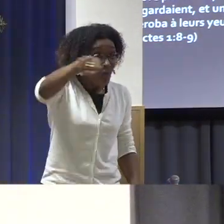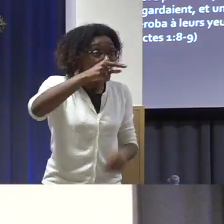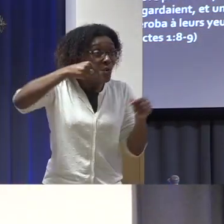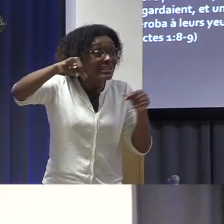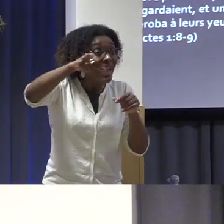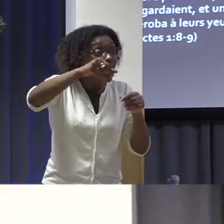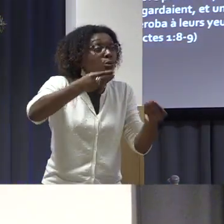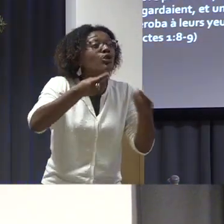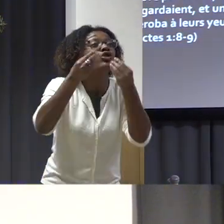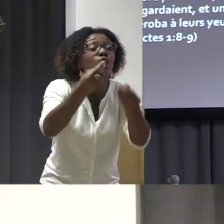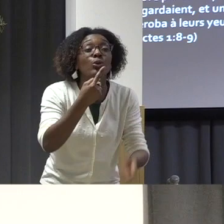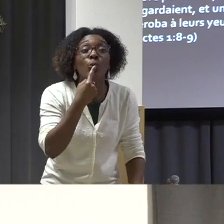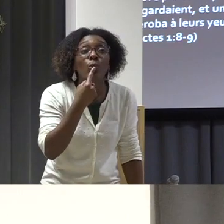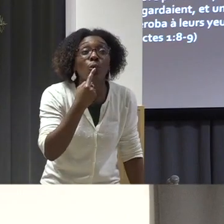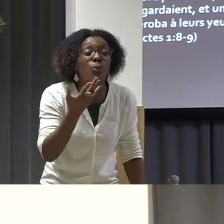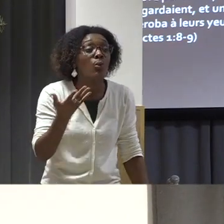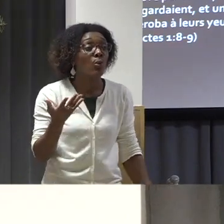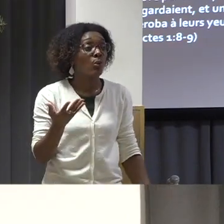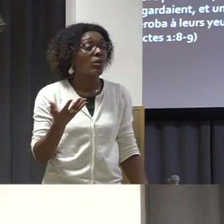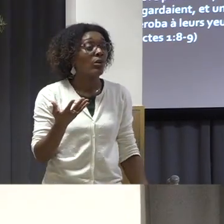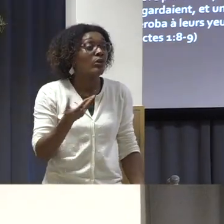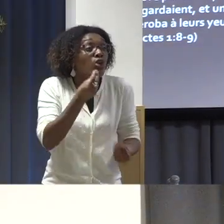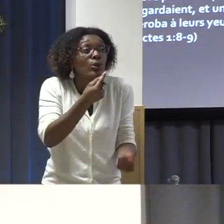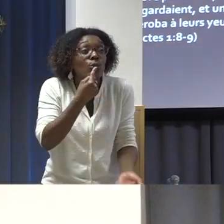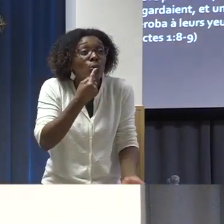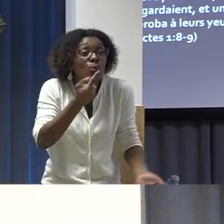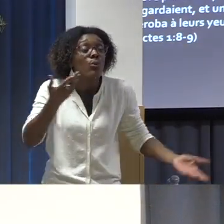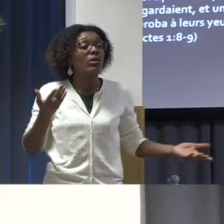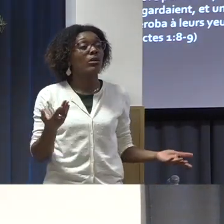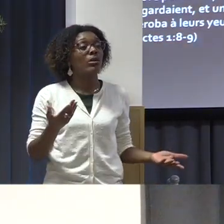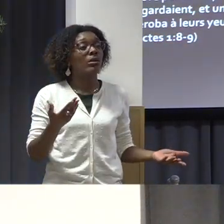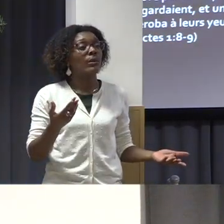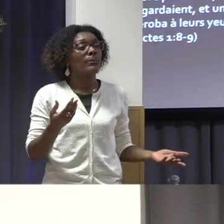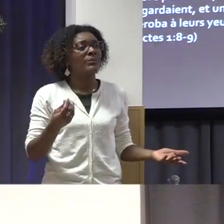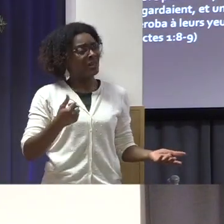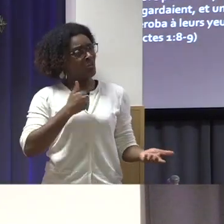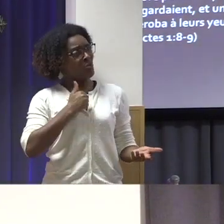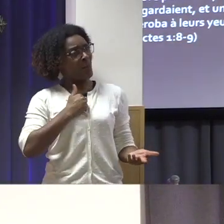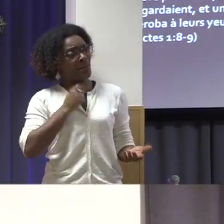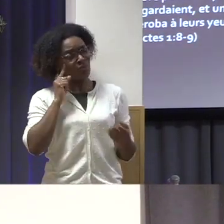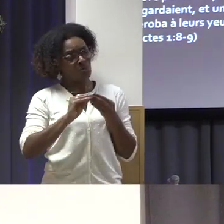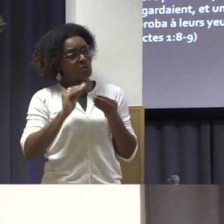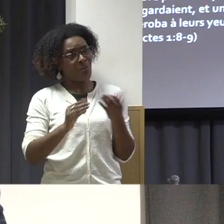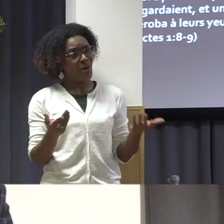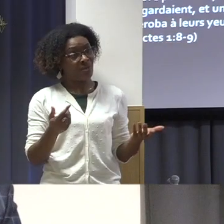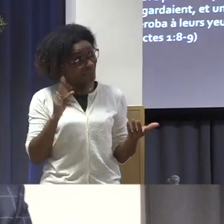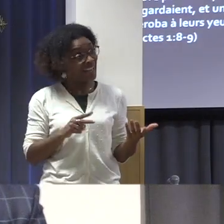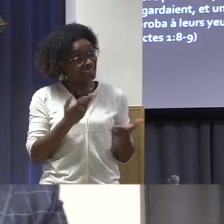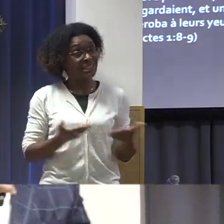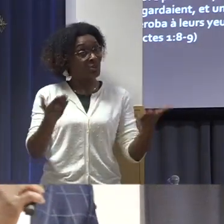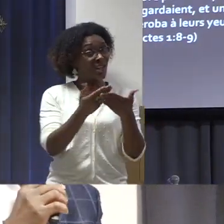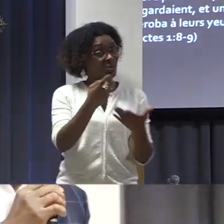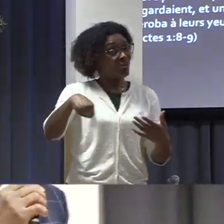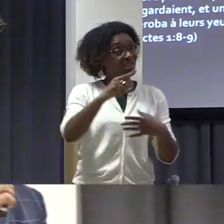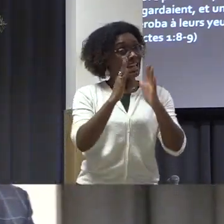du goût aux moi j'ai je m'interroge sur l'état de notre de l'église de nos